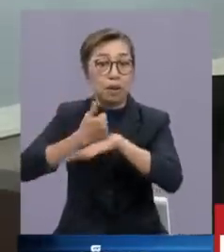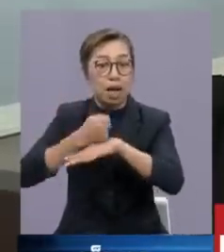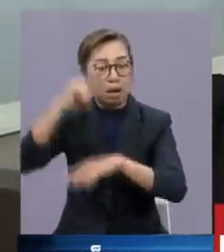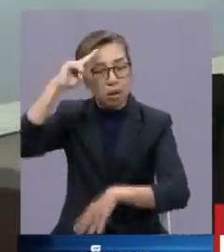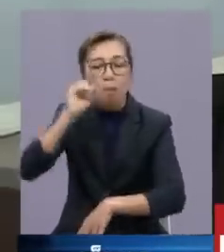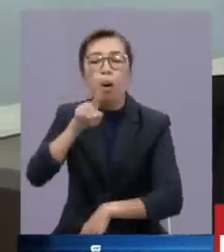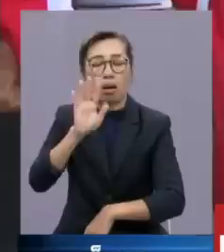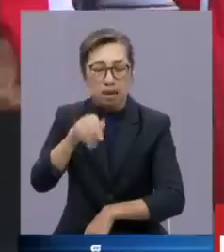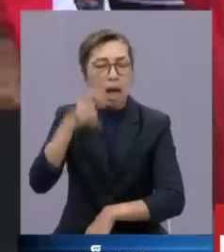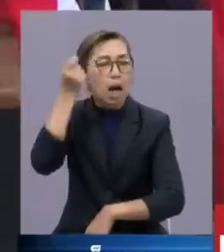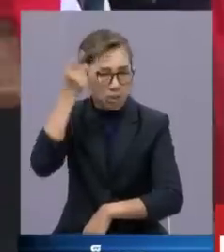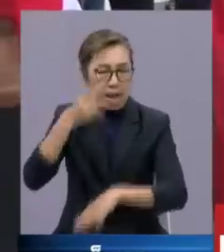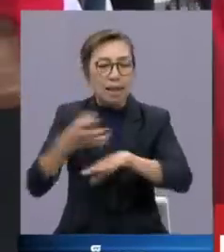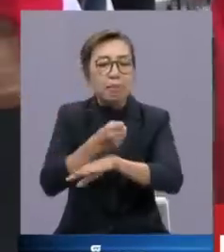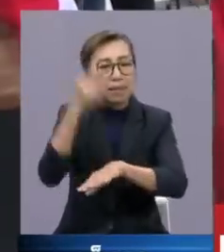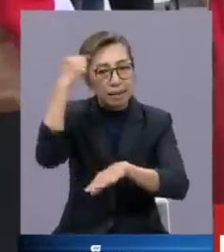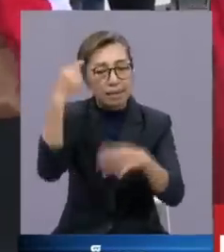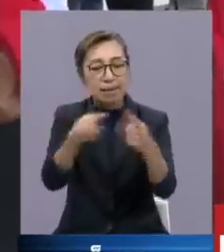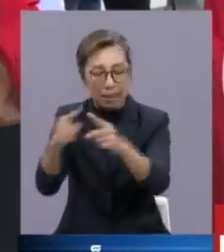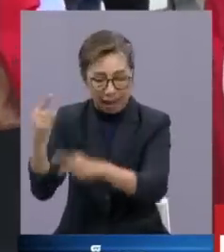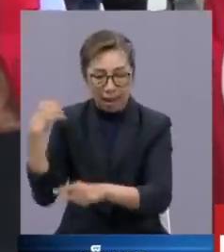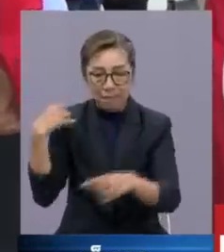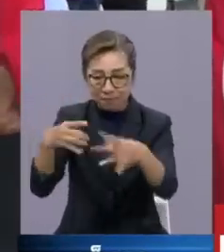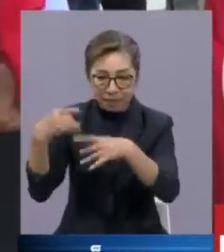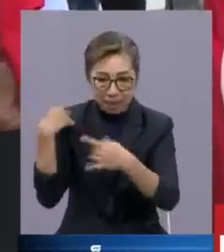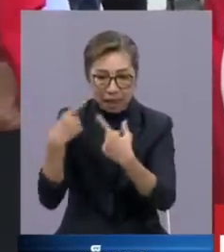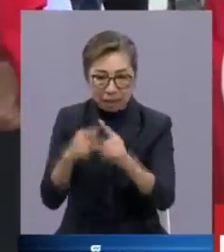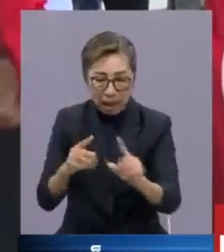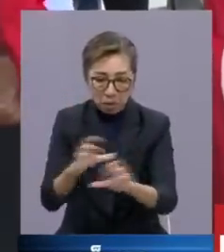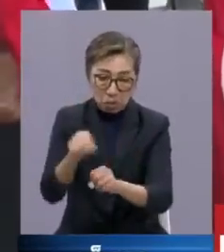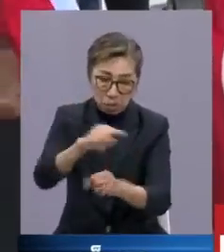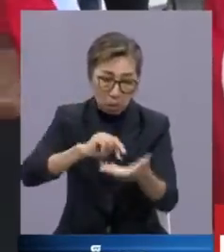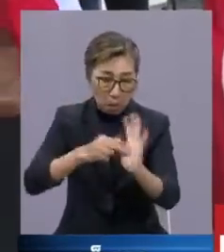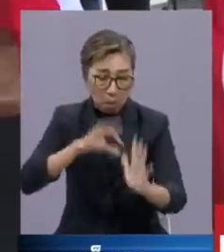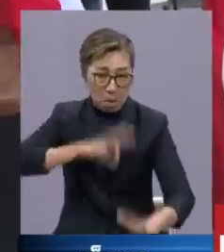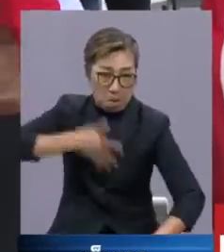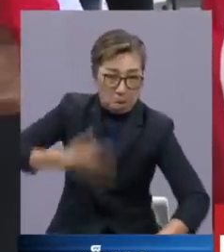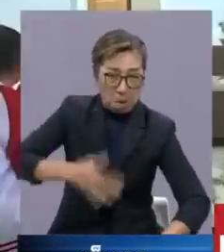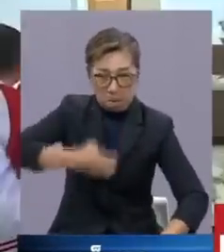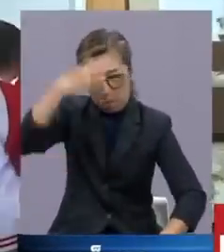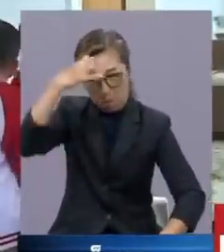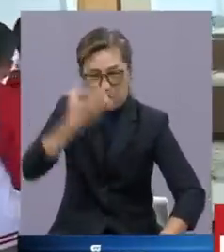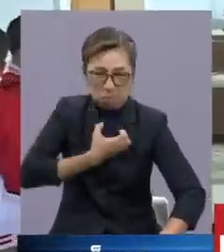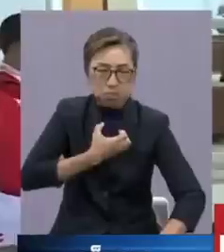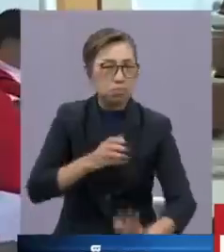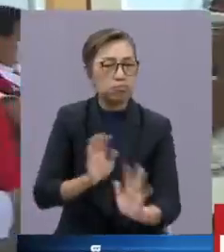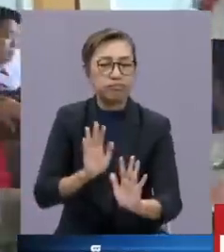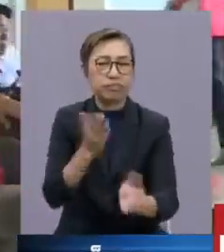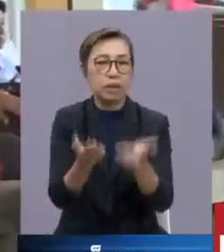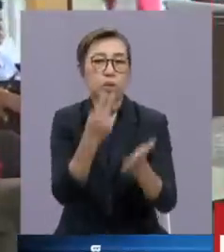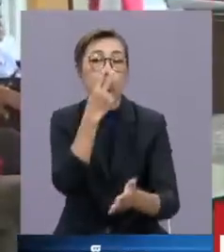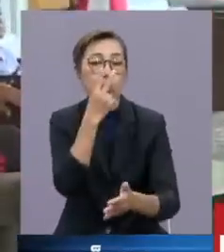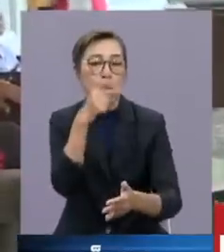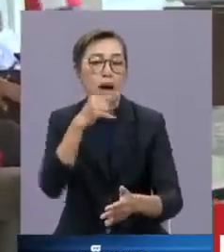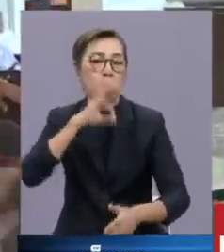องย่อมมีความเห็นต่างแต่ก็ให้ความสำคัญซึ่งจะตีความว่าไม่พอใจโกรธเคืองหรือว่าคับแค้นใจก็ขึ้นอยู่กับอารมณ์ของ